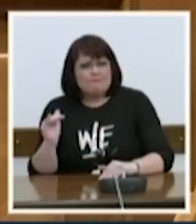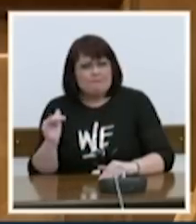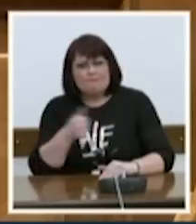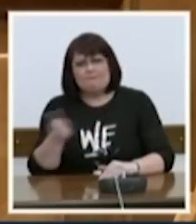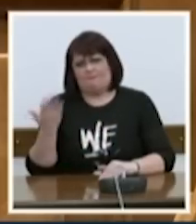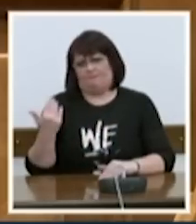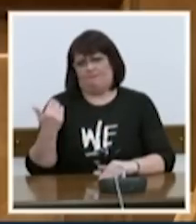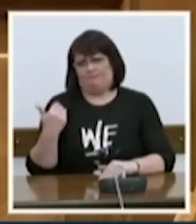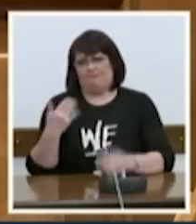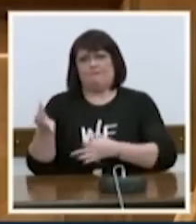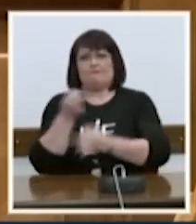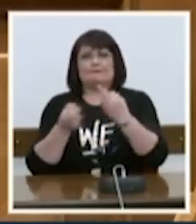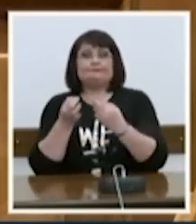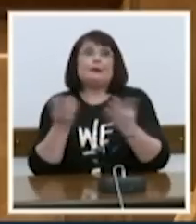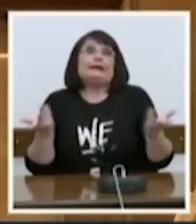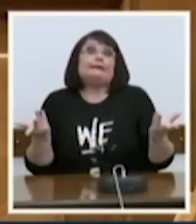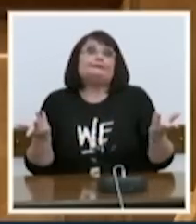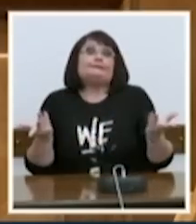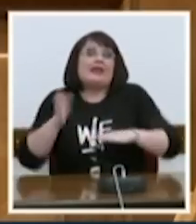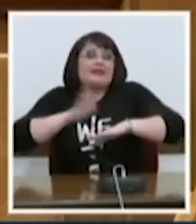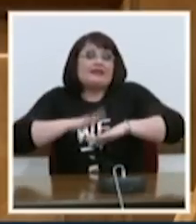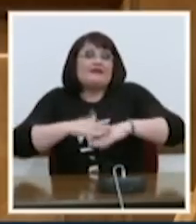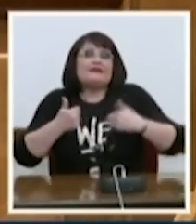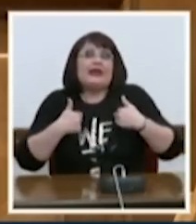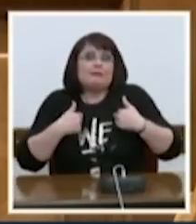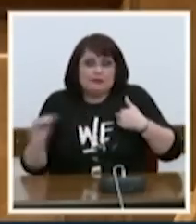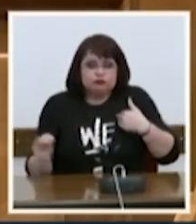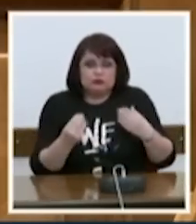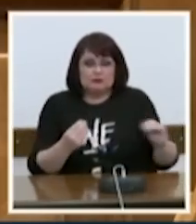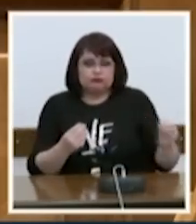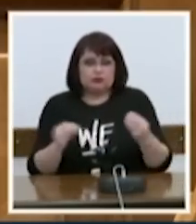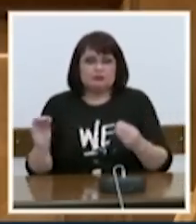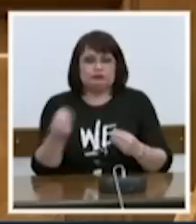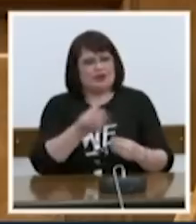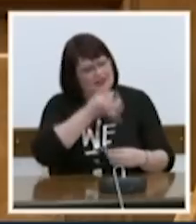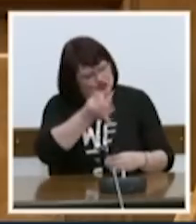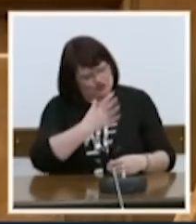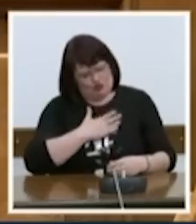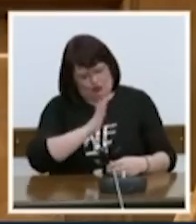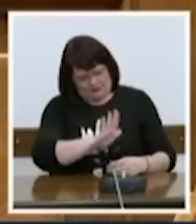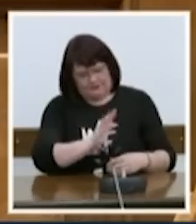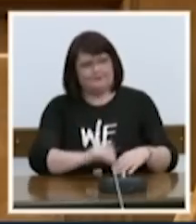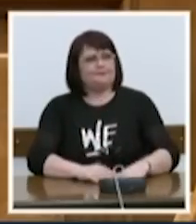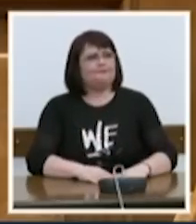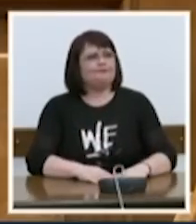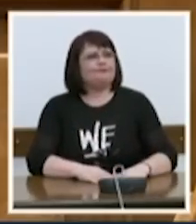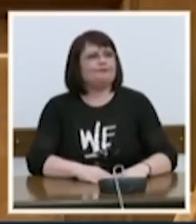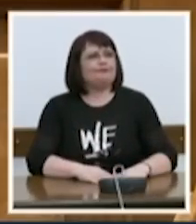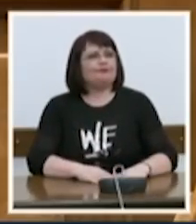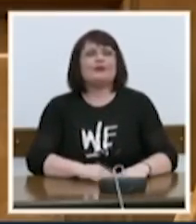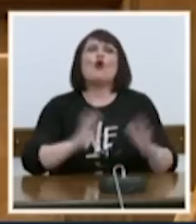αναποδιές τώρα που σας έτυχαν τα προηγούμενα χρόνια, θα σας πούμε εμείς ότι σε κάθε